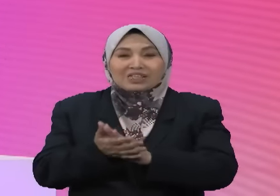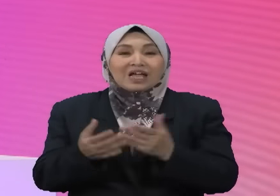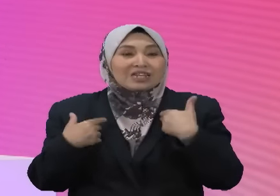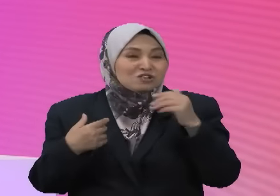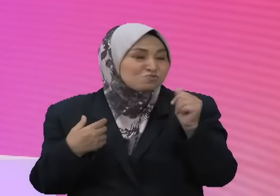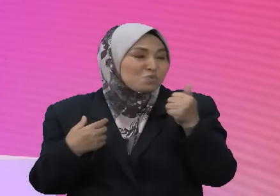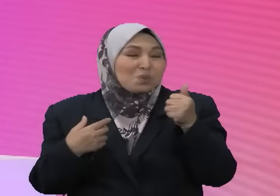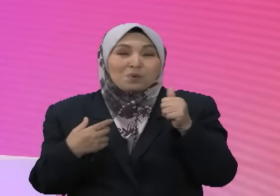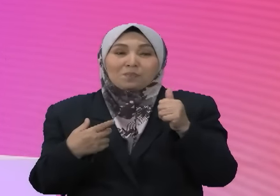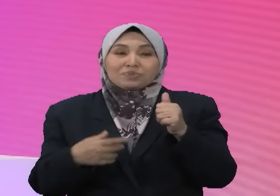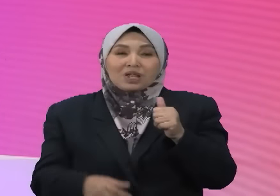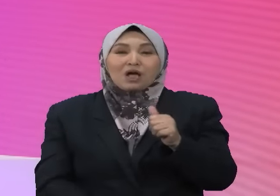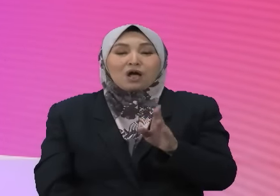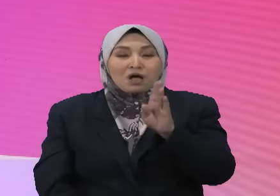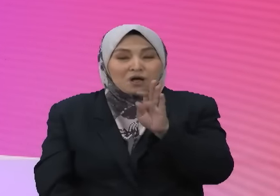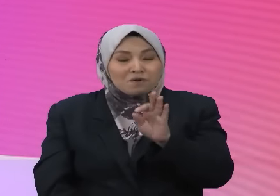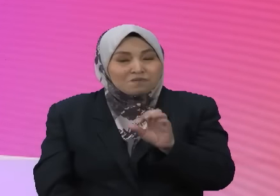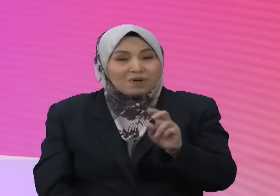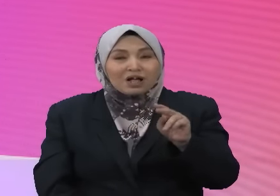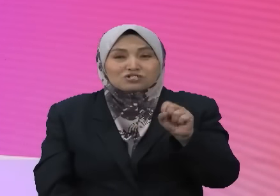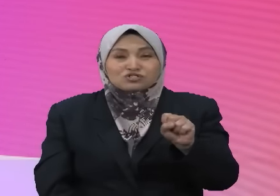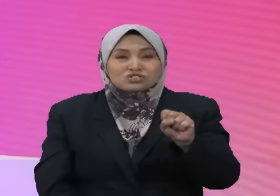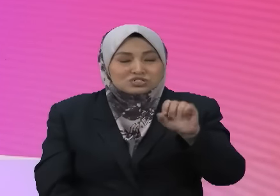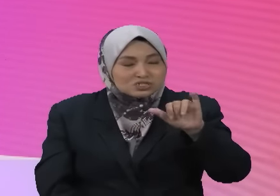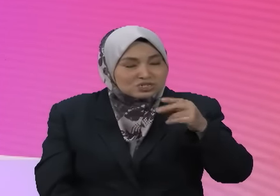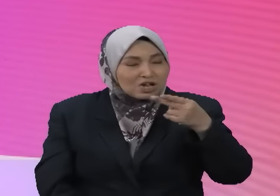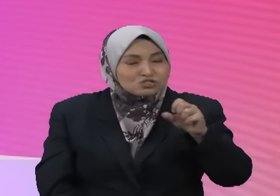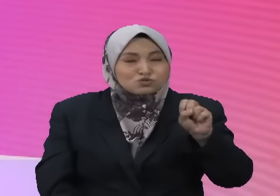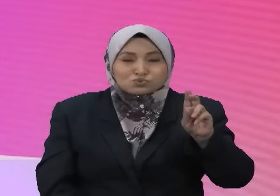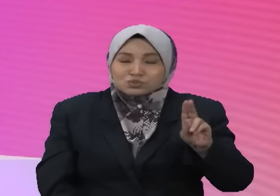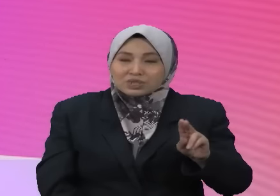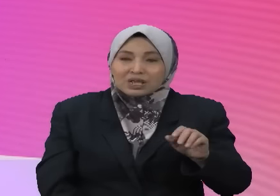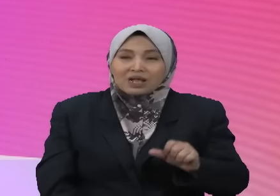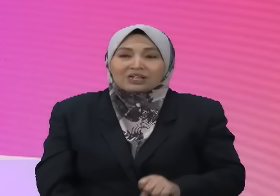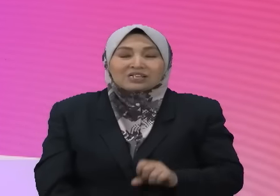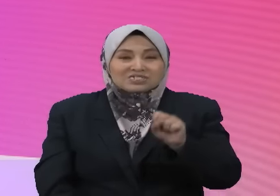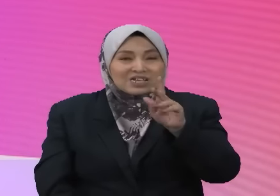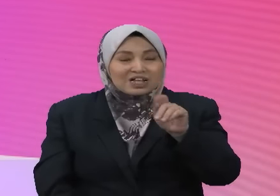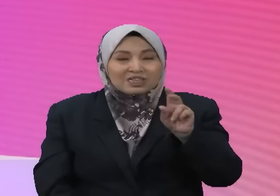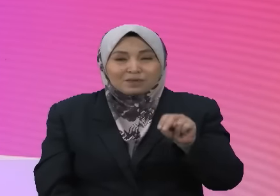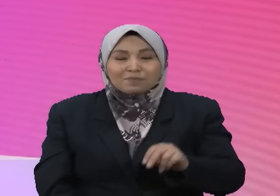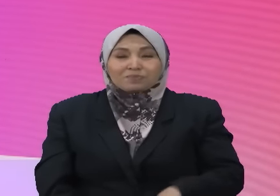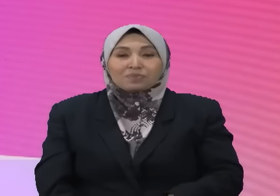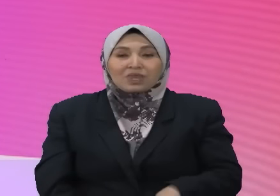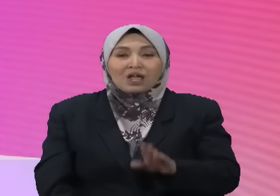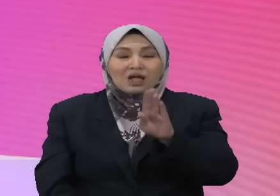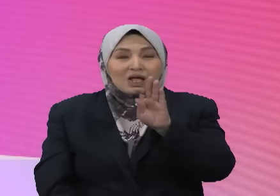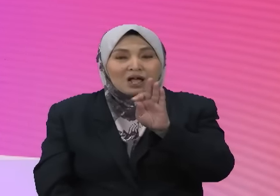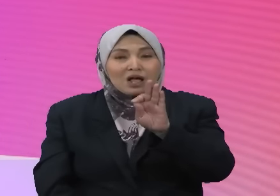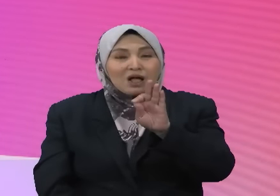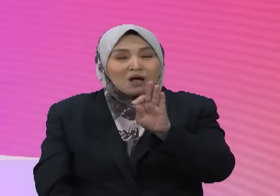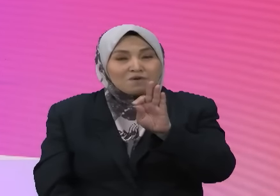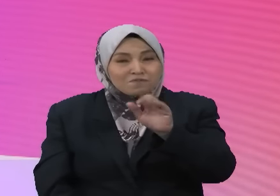kan fahathahu syaksun sakat sakat Cuba sebut